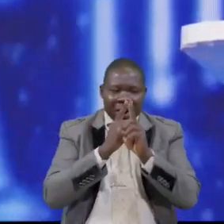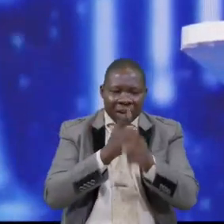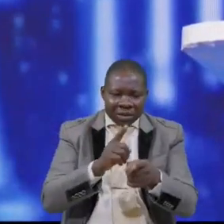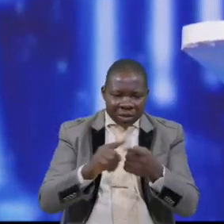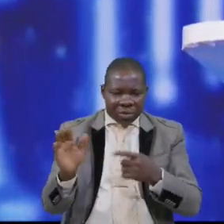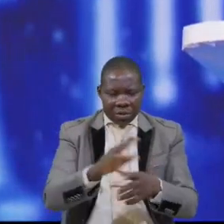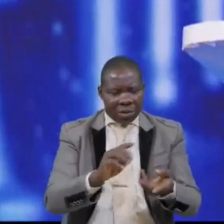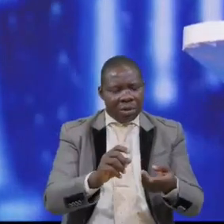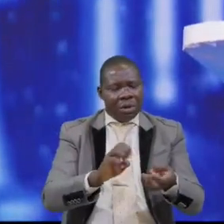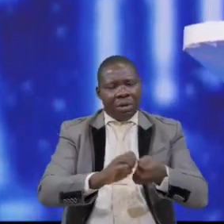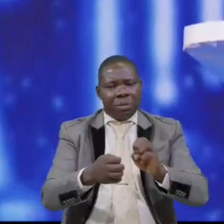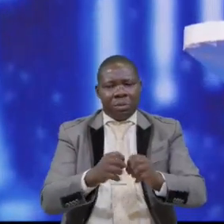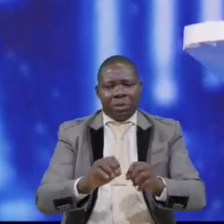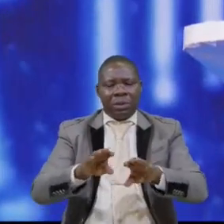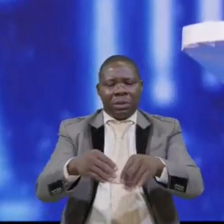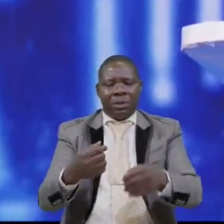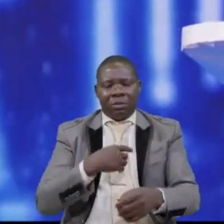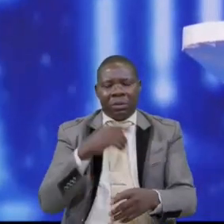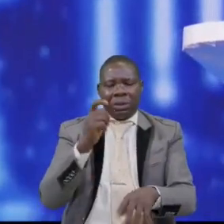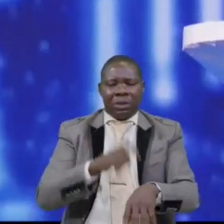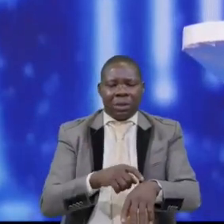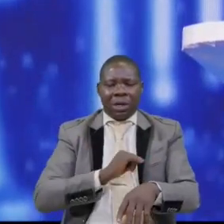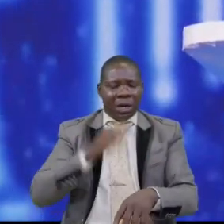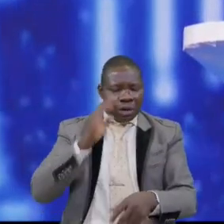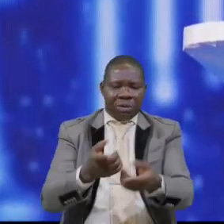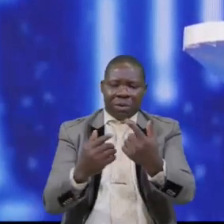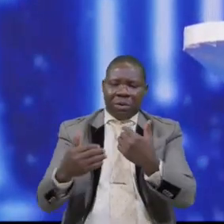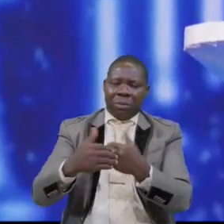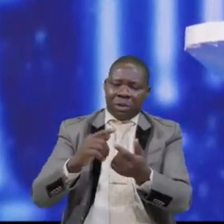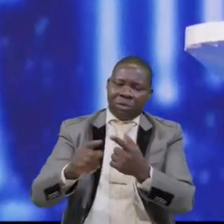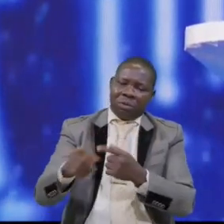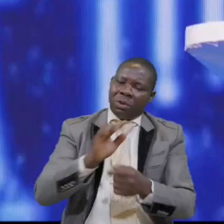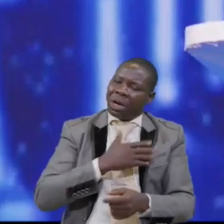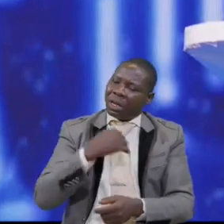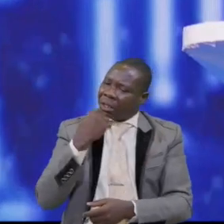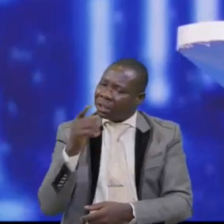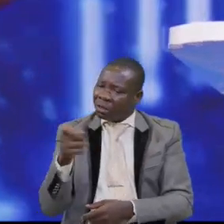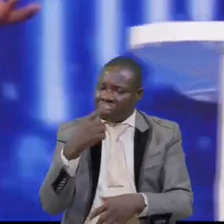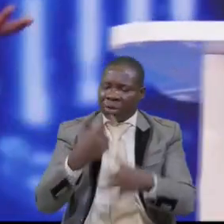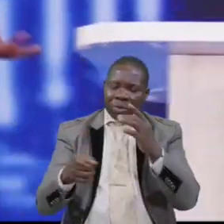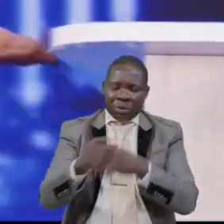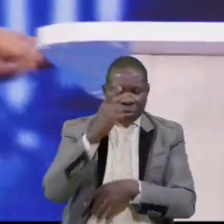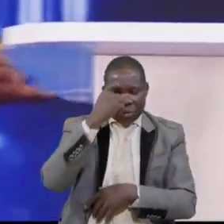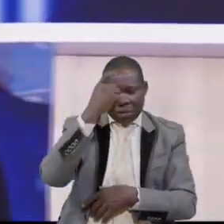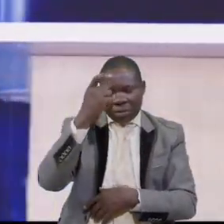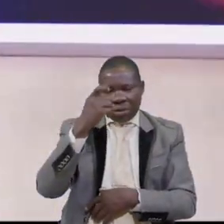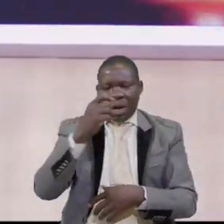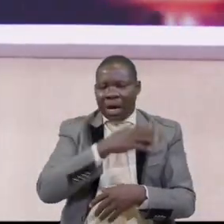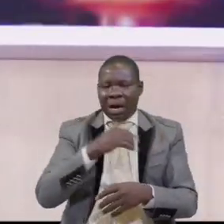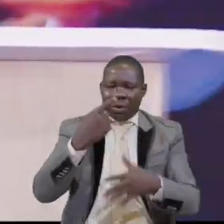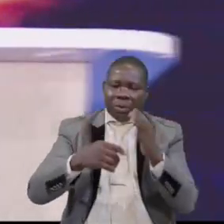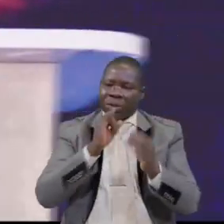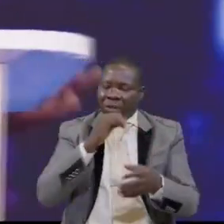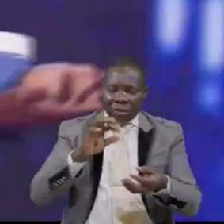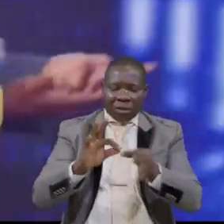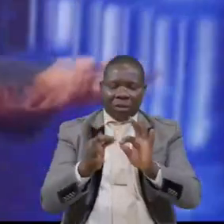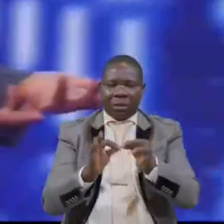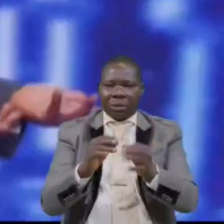problème, donne-moi du temps. Je te reviendrai et je te dirai ce qu'est ton rêve. Ça, c'est exactement